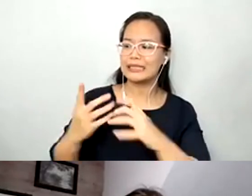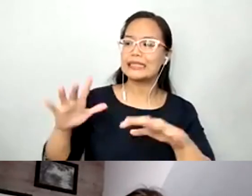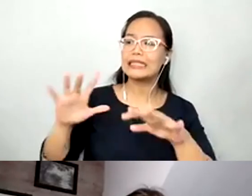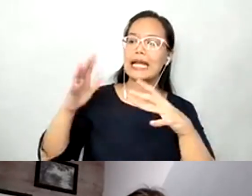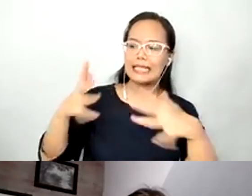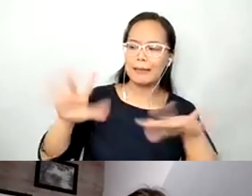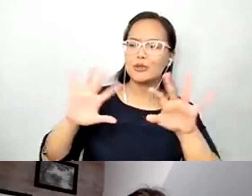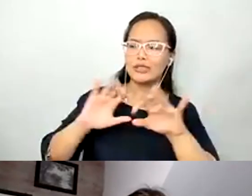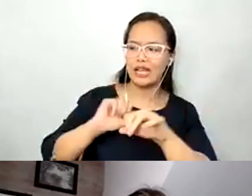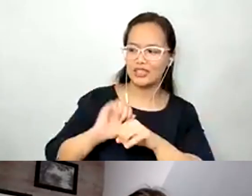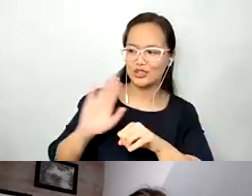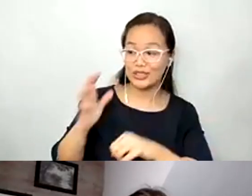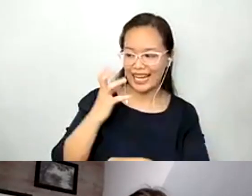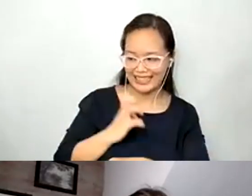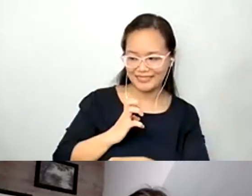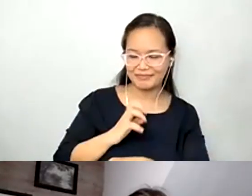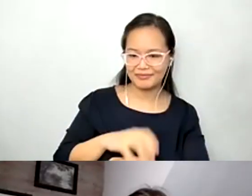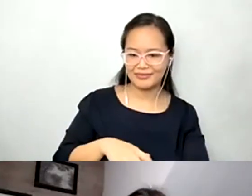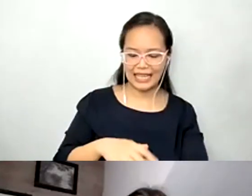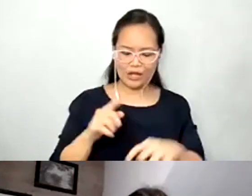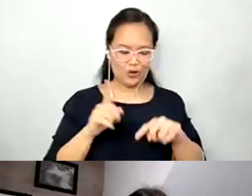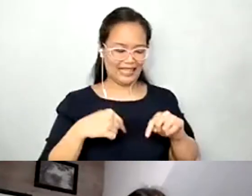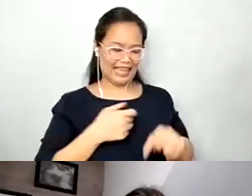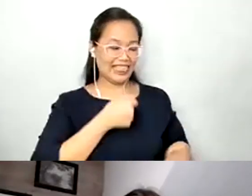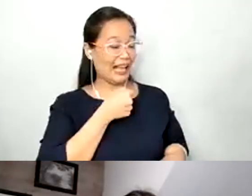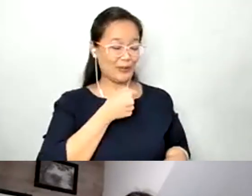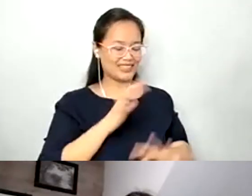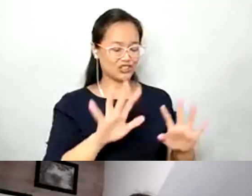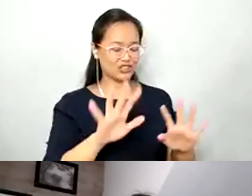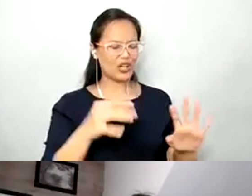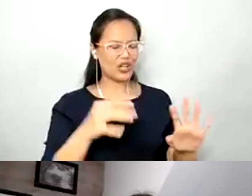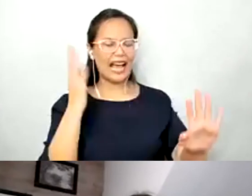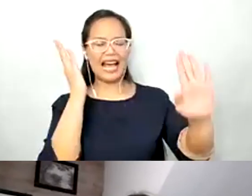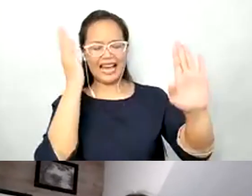Hindi ko siya makanta, alam niyo naman kung paano yung boses ko. Alam ni Dr. Therese yan.